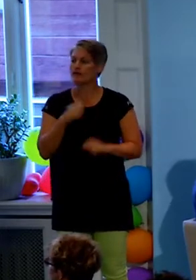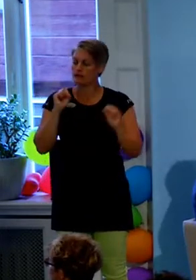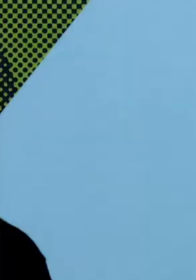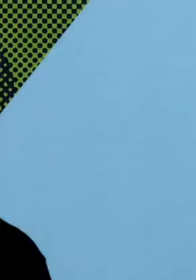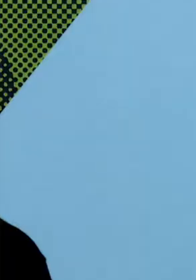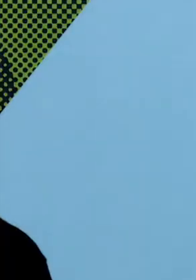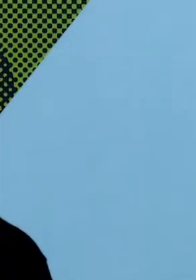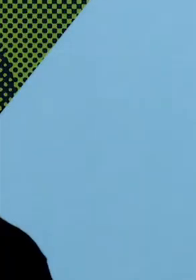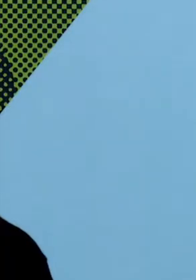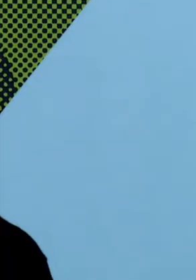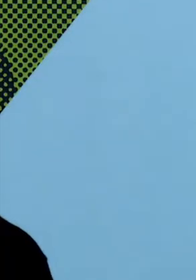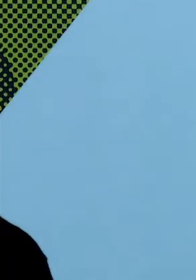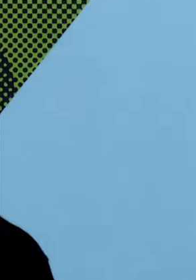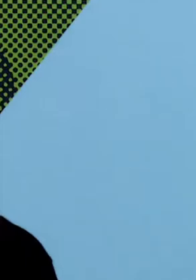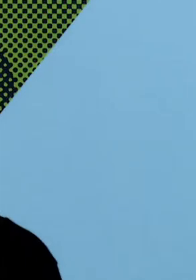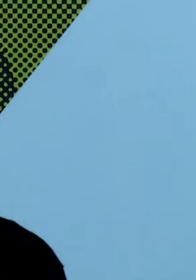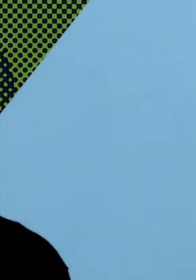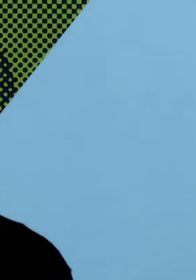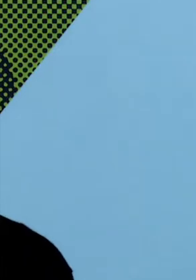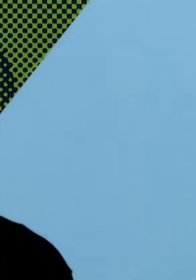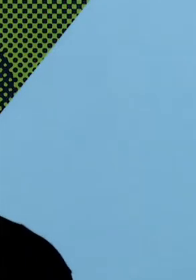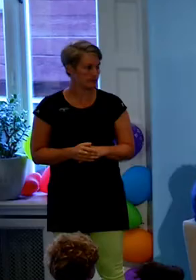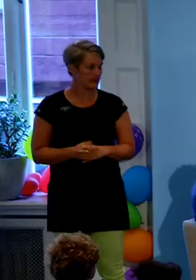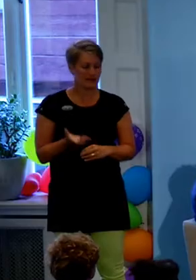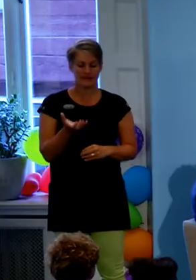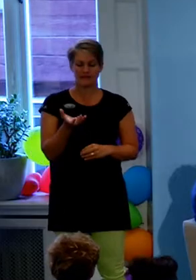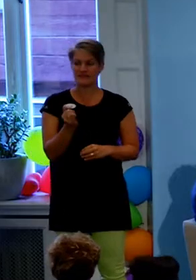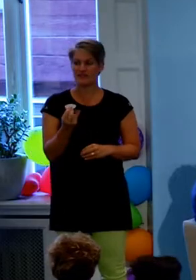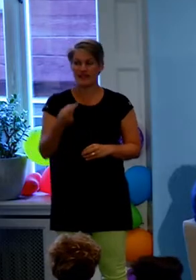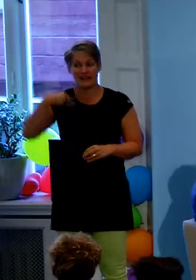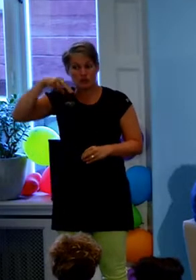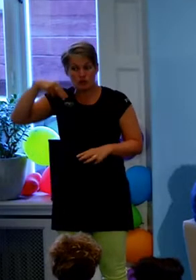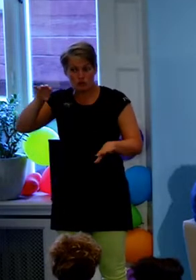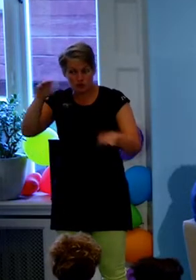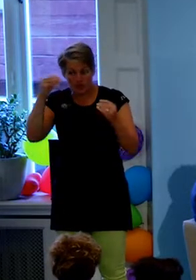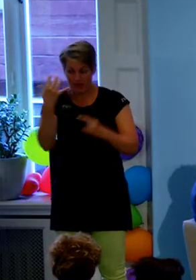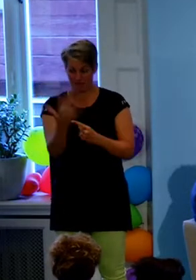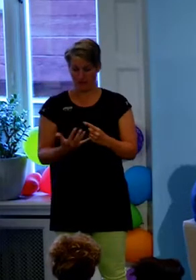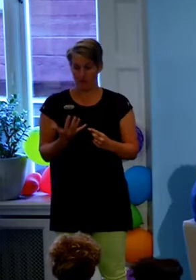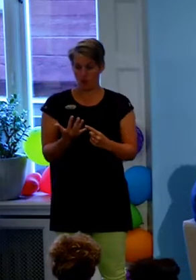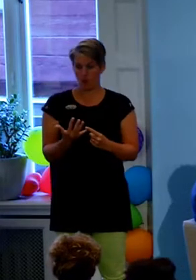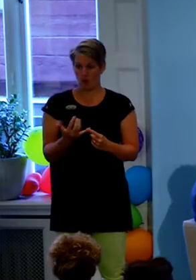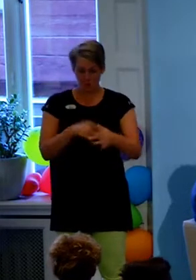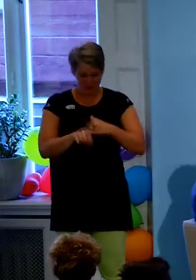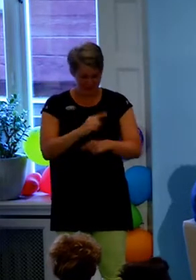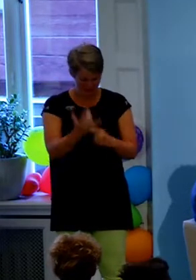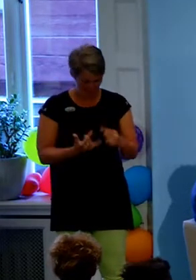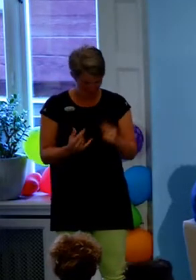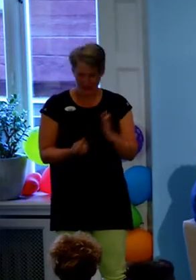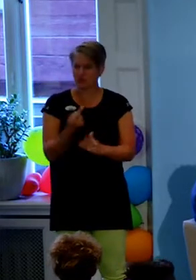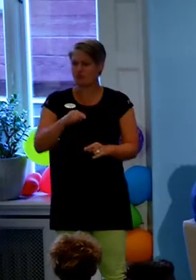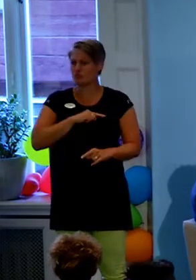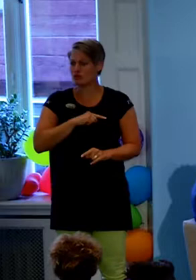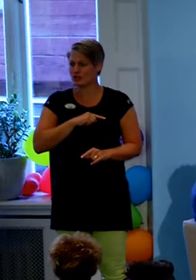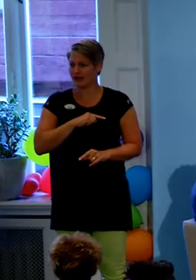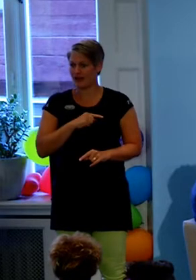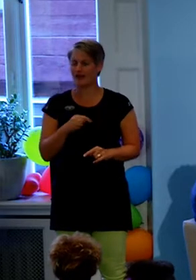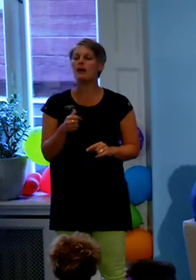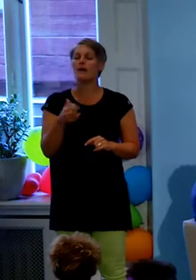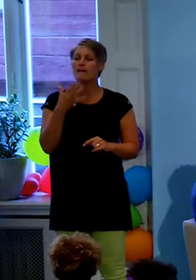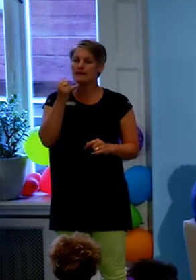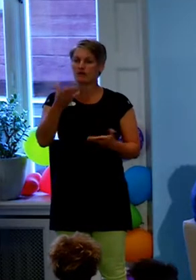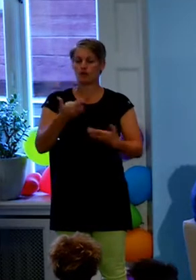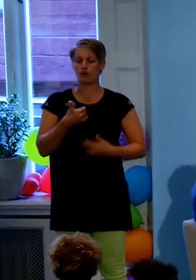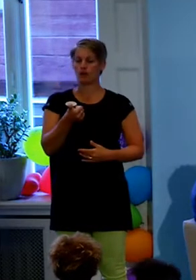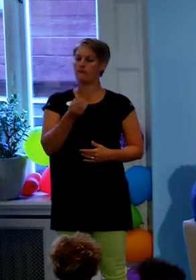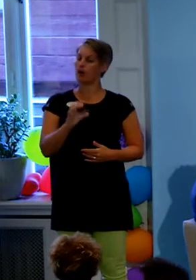åt det hållet faktiskt. Jag håller helt med. Mm. Civilingenjörsutbildning idag är 5 år. Och för 5 år händer det enormt mycket. Så att hellre en basutbildning, att man